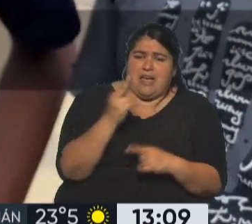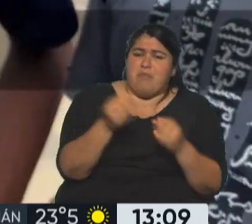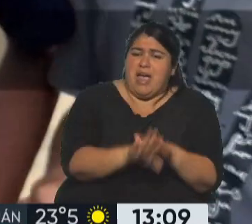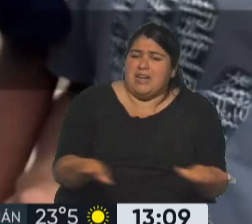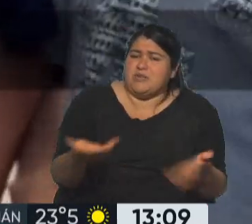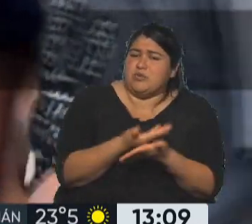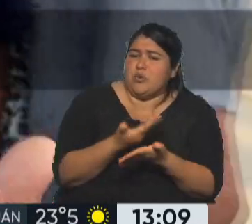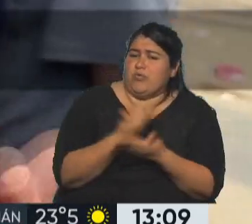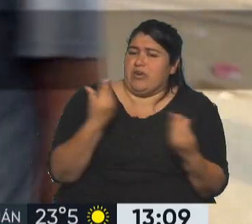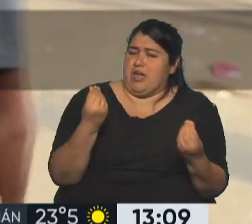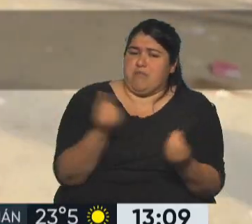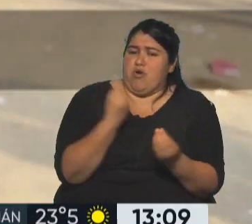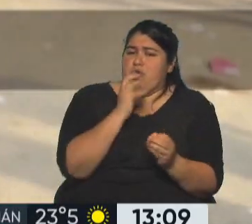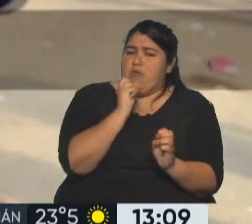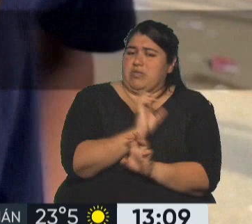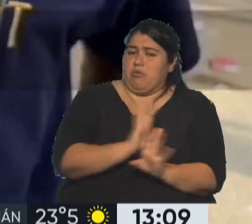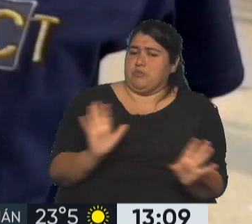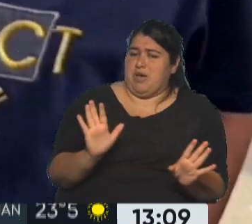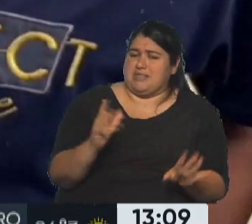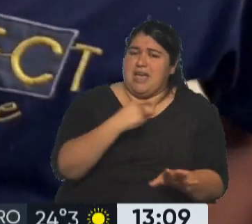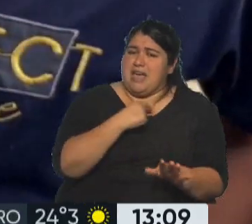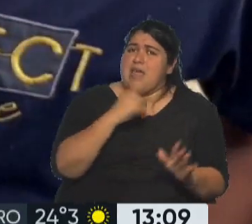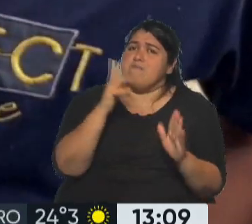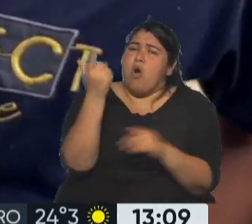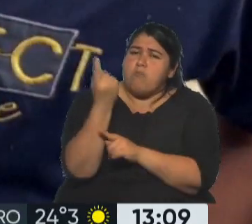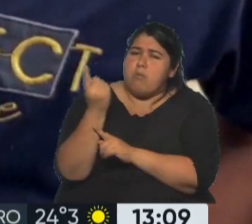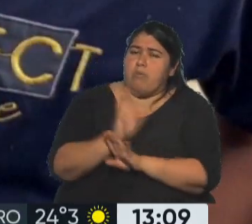متحاملين بكفي يا عمي احنا بدنا هدن بكفي